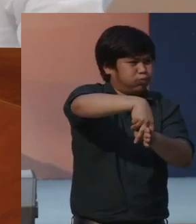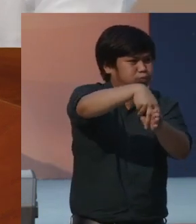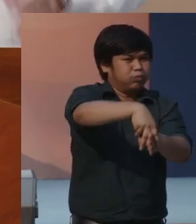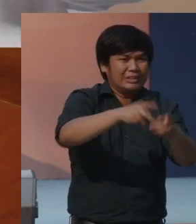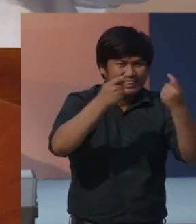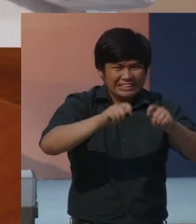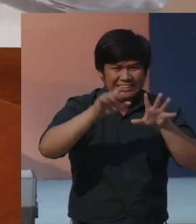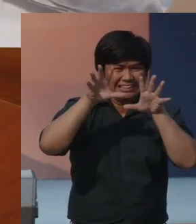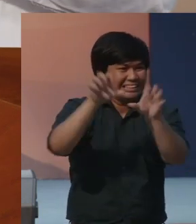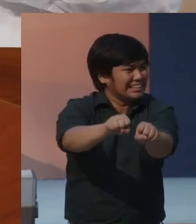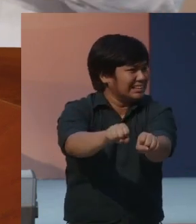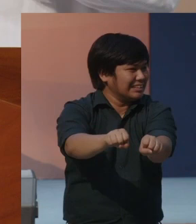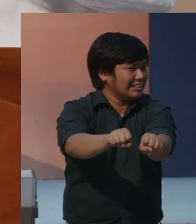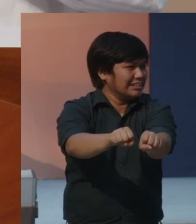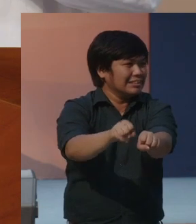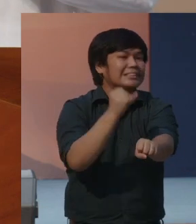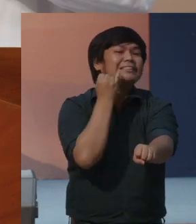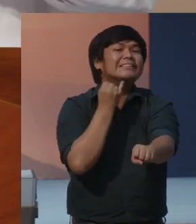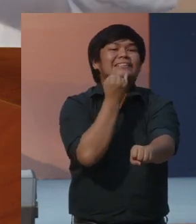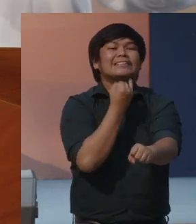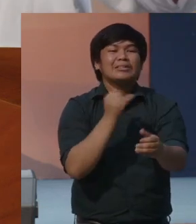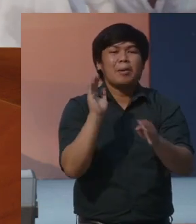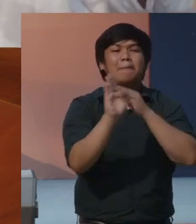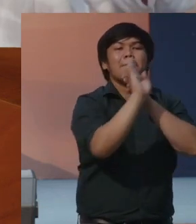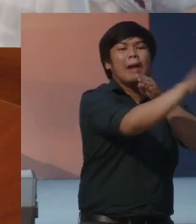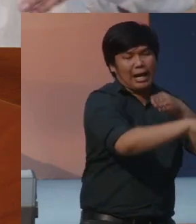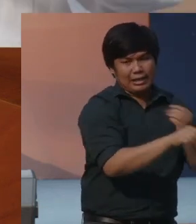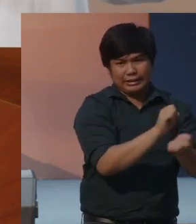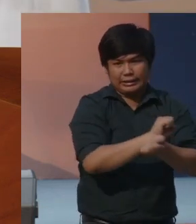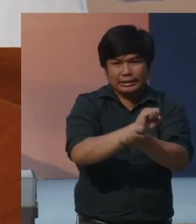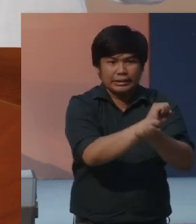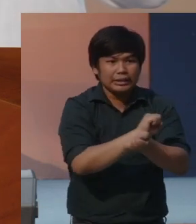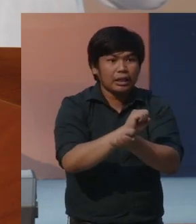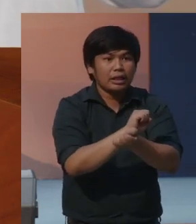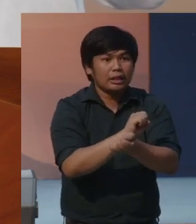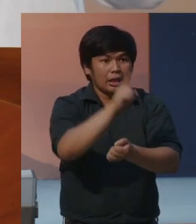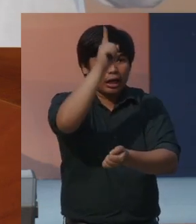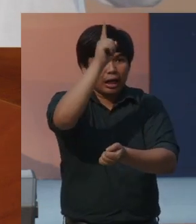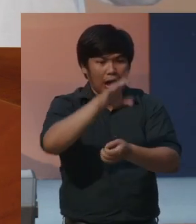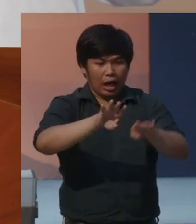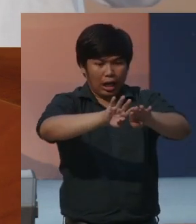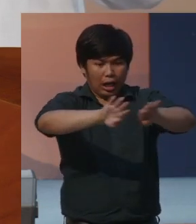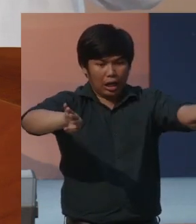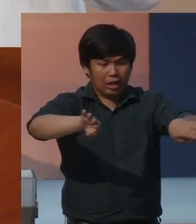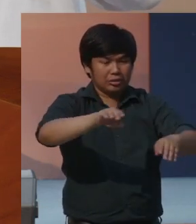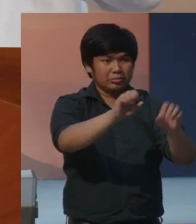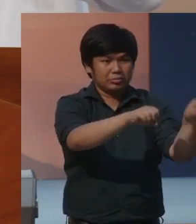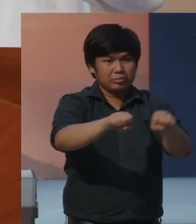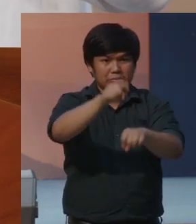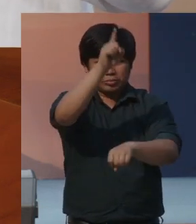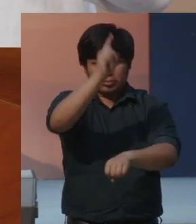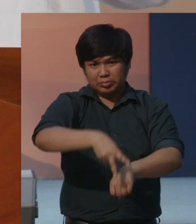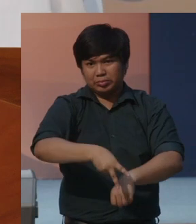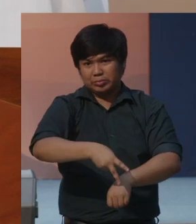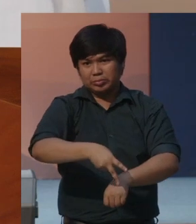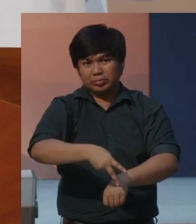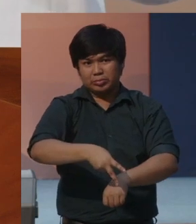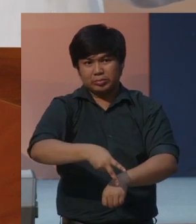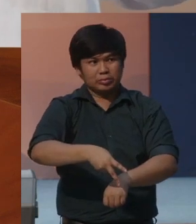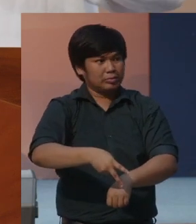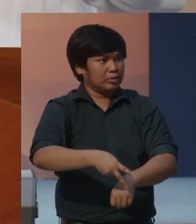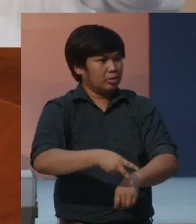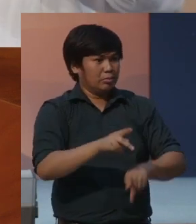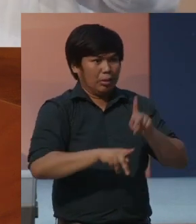ay naipit sa gitna ng Red Sea at ng wilderness. At dahil wala na po silang tatakbuhan,